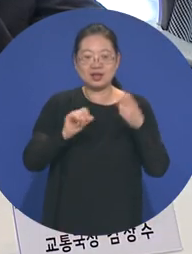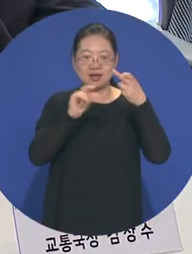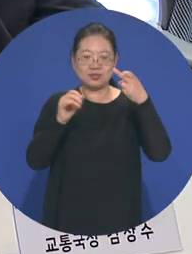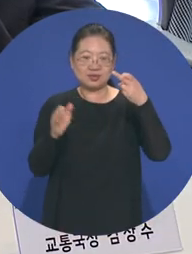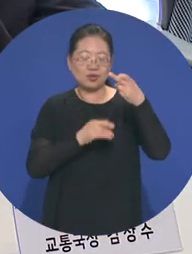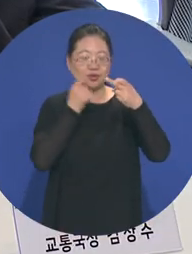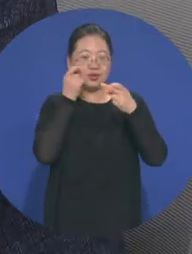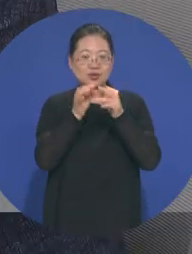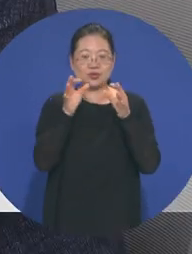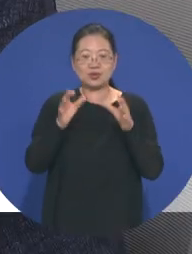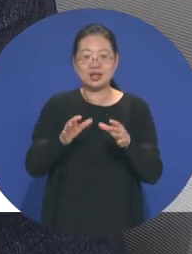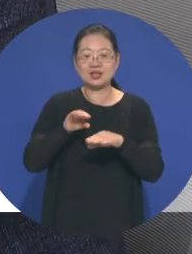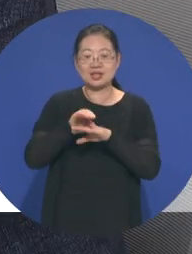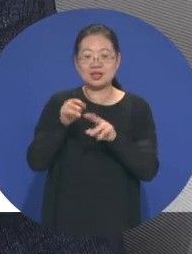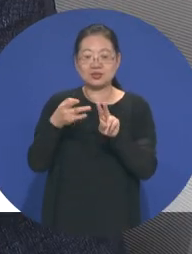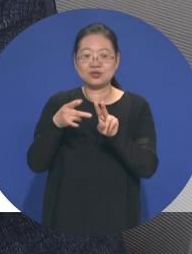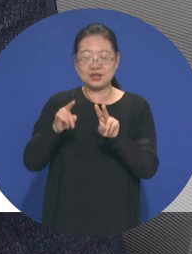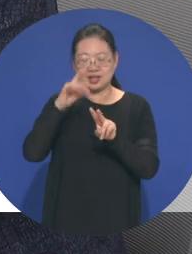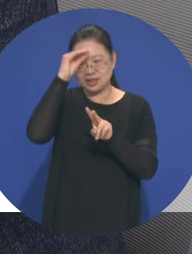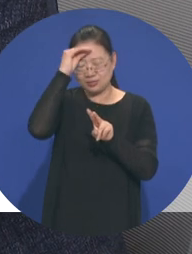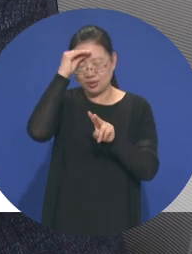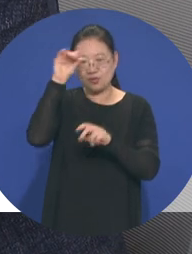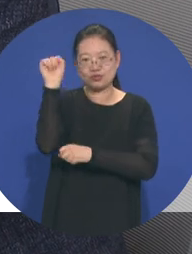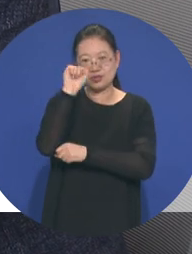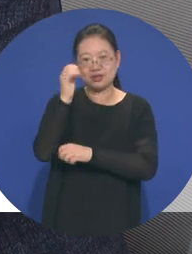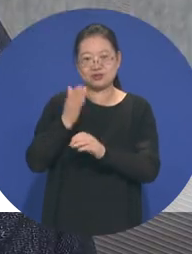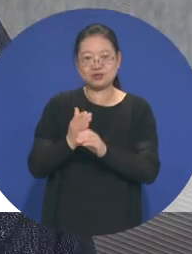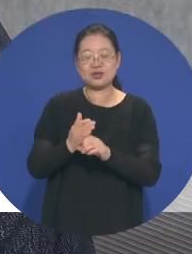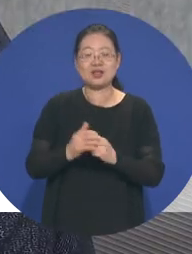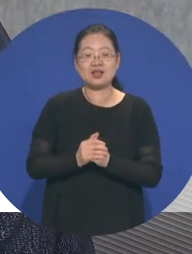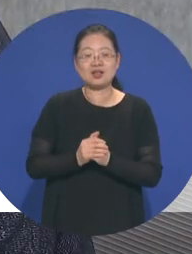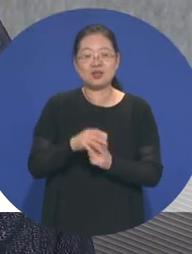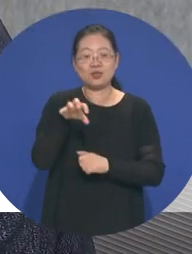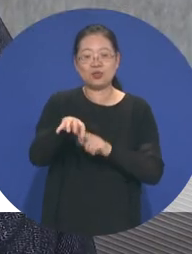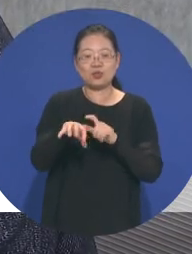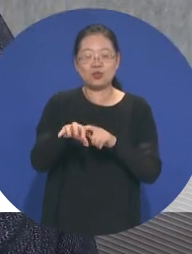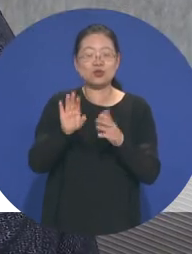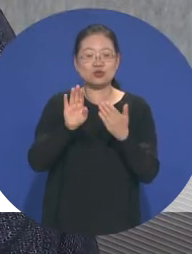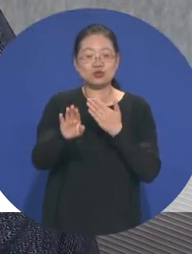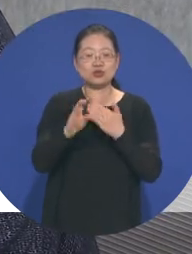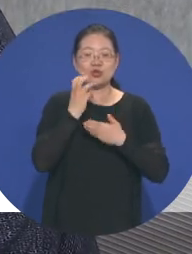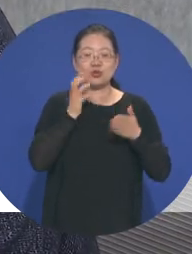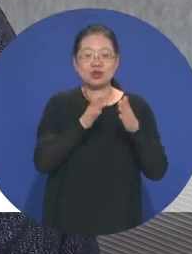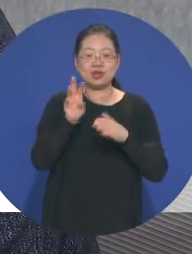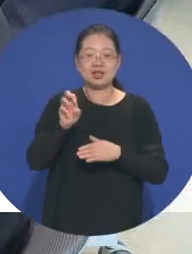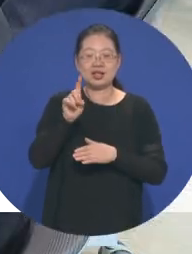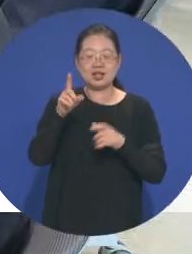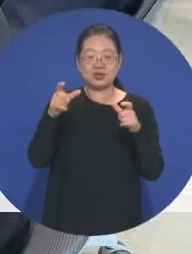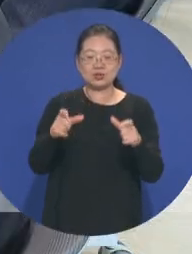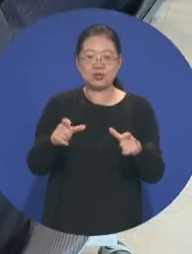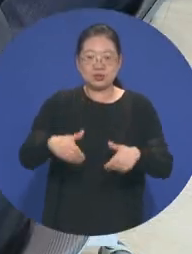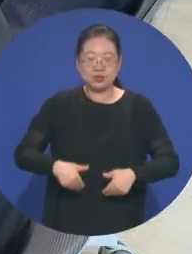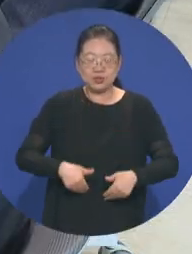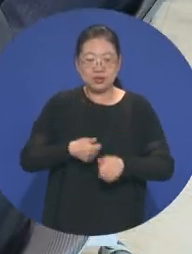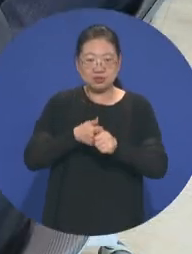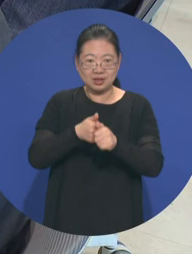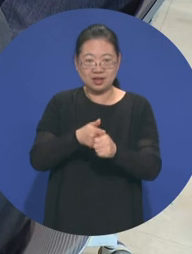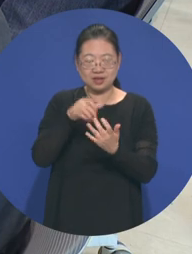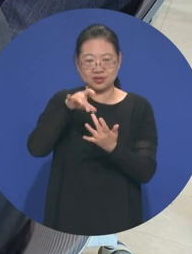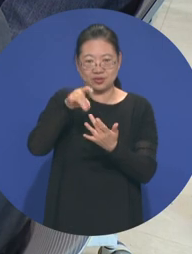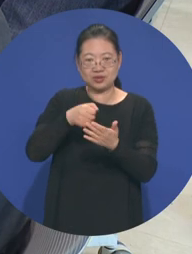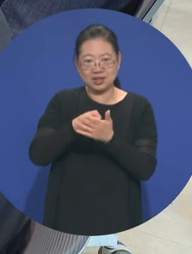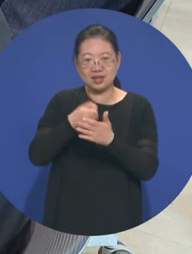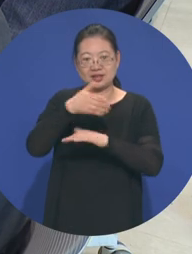12월부터 6개월간 차량 두 대를 시범 운영합니다. 운행 장소는 추후 도내 31개 시군의 수요를 파악해